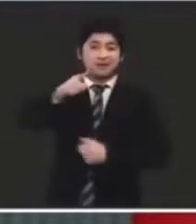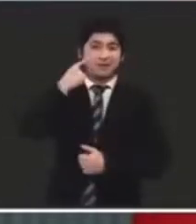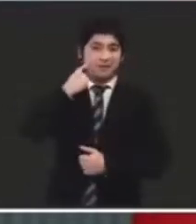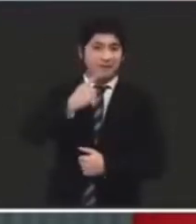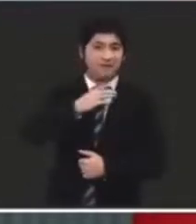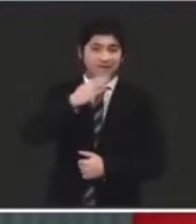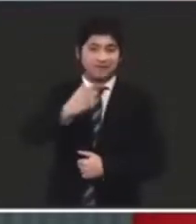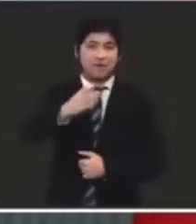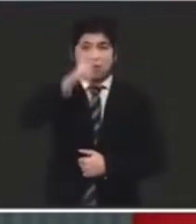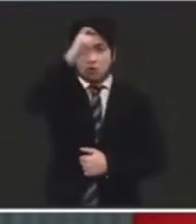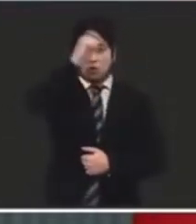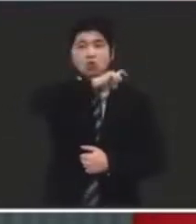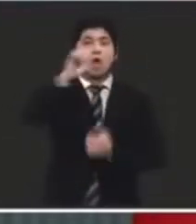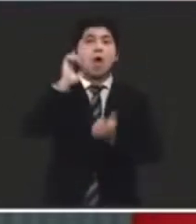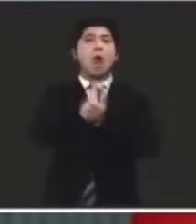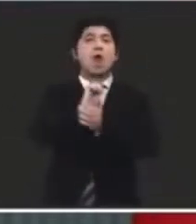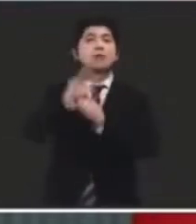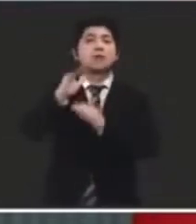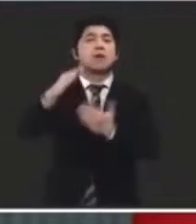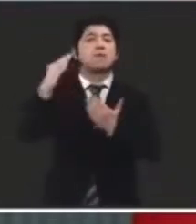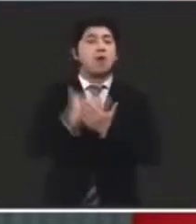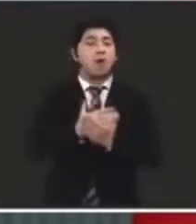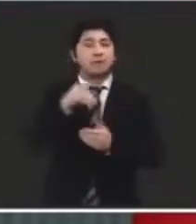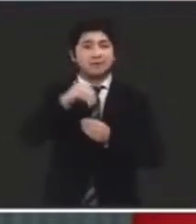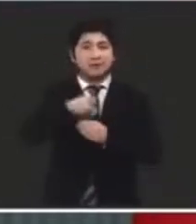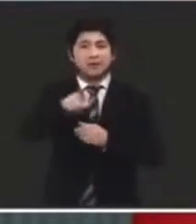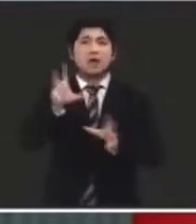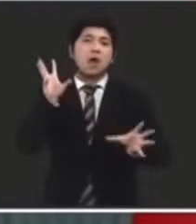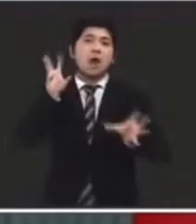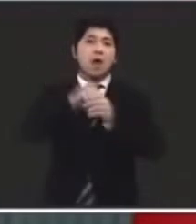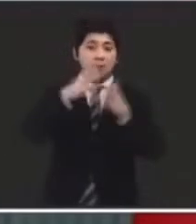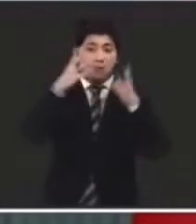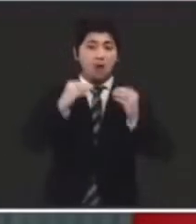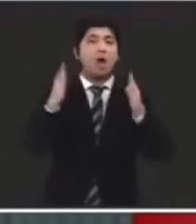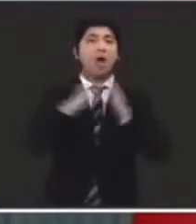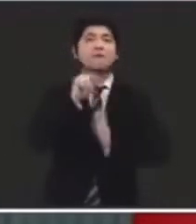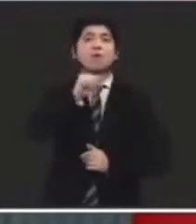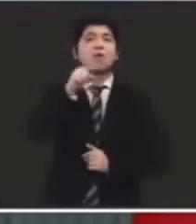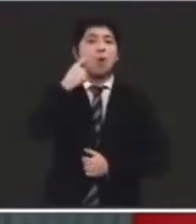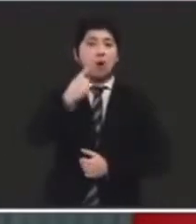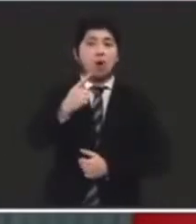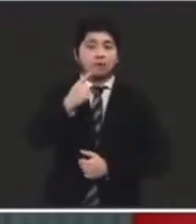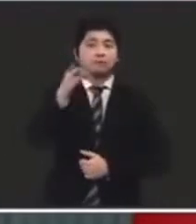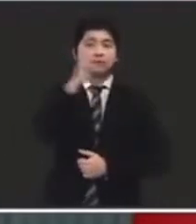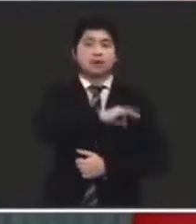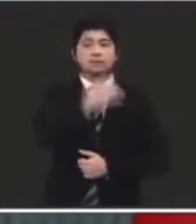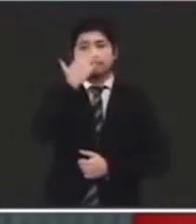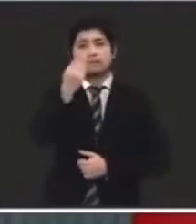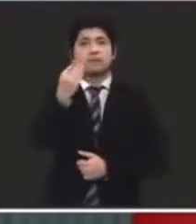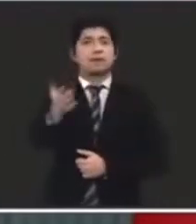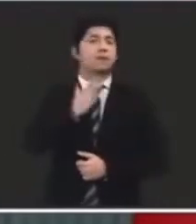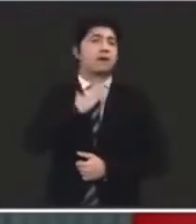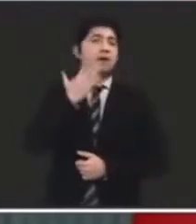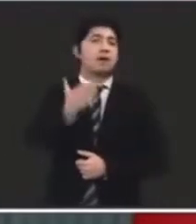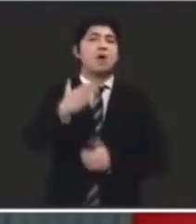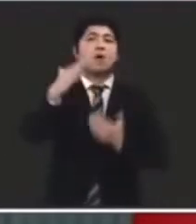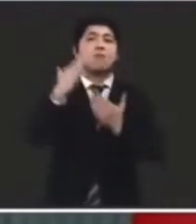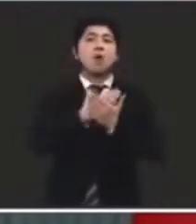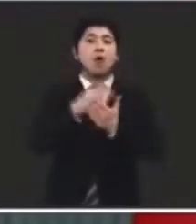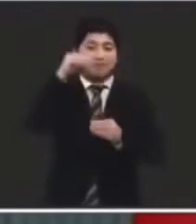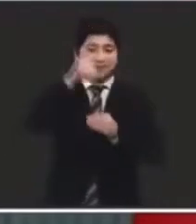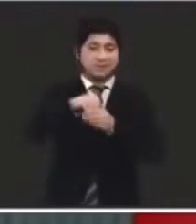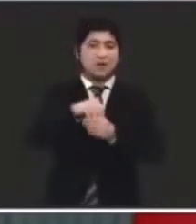Türkiye aile desteği programına dahil olan hanelerde yararlanabilecek program